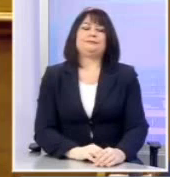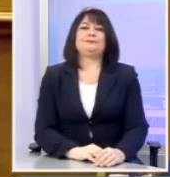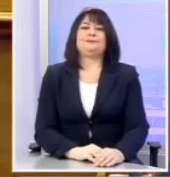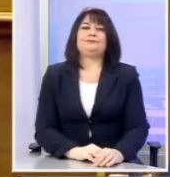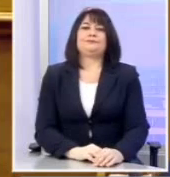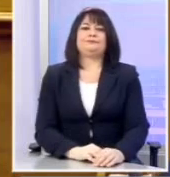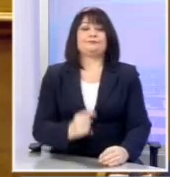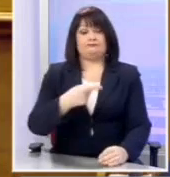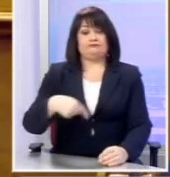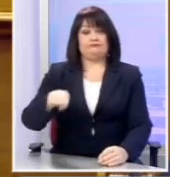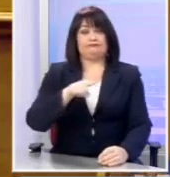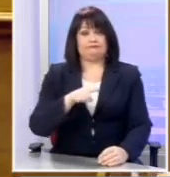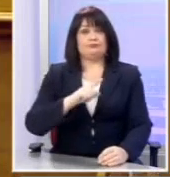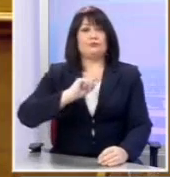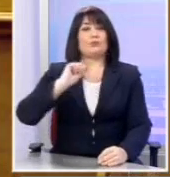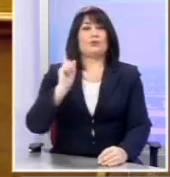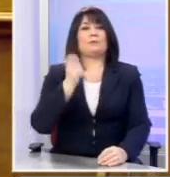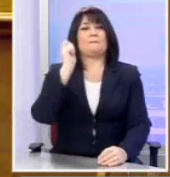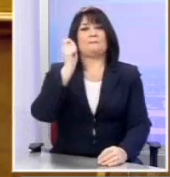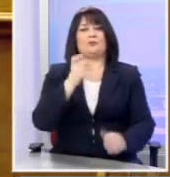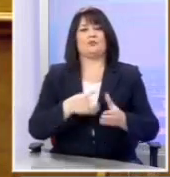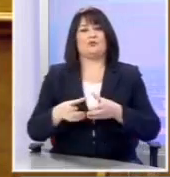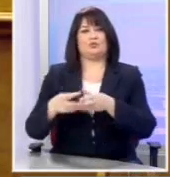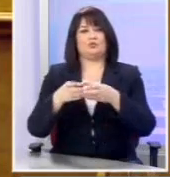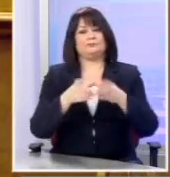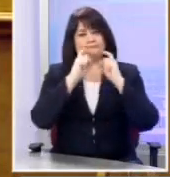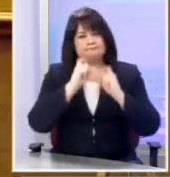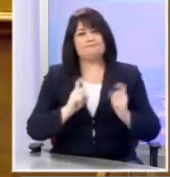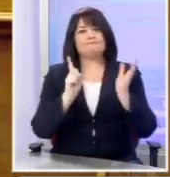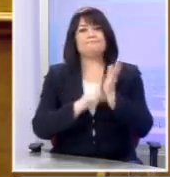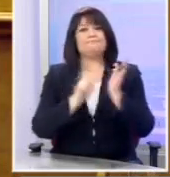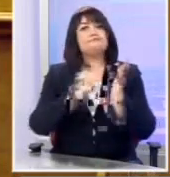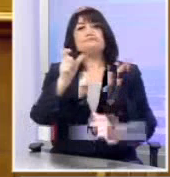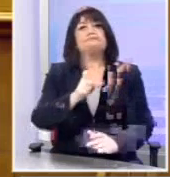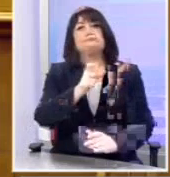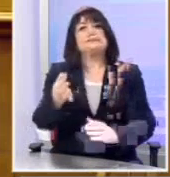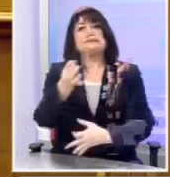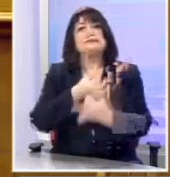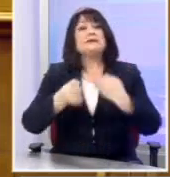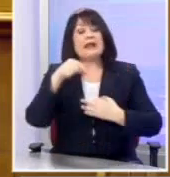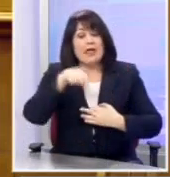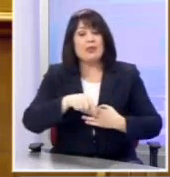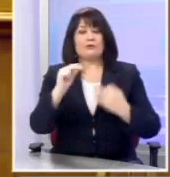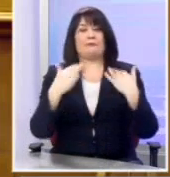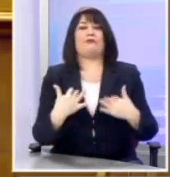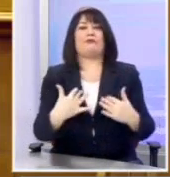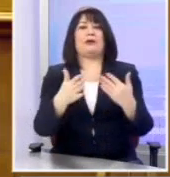Γιατί όλα τα κόμματα οφείλουν να πάρουν θέση ενώπιον του ελληνικού